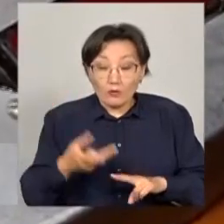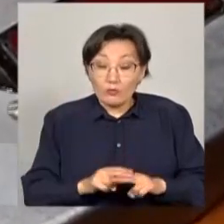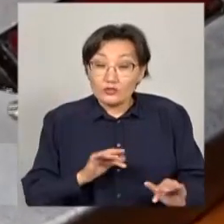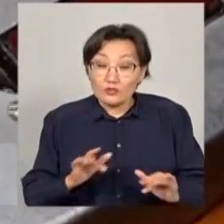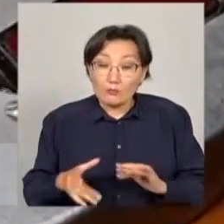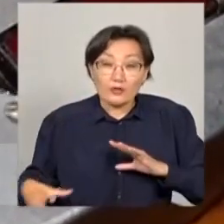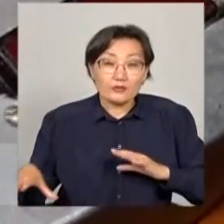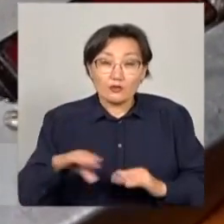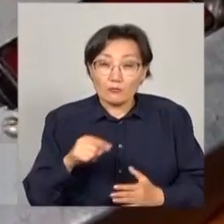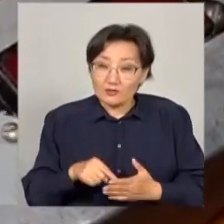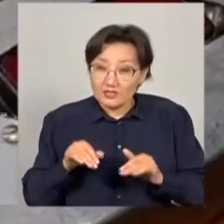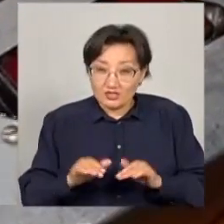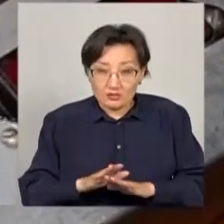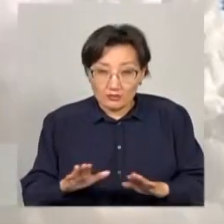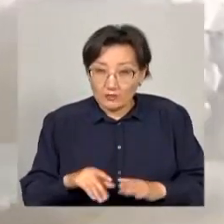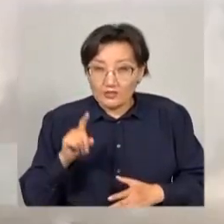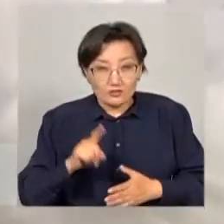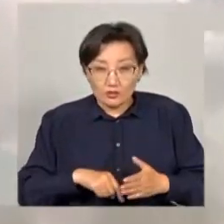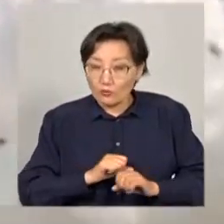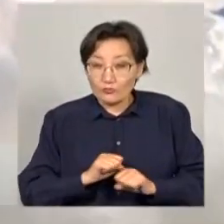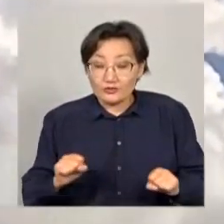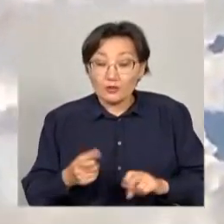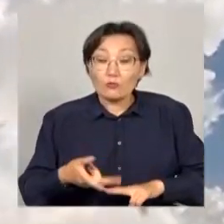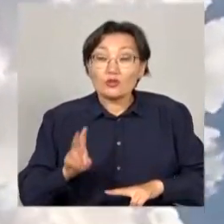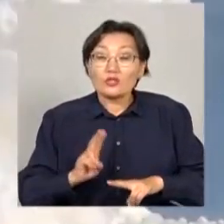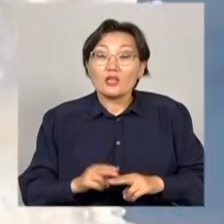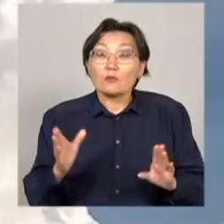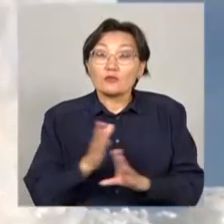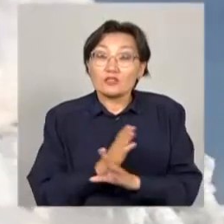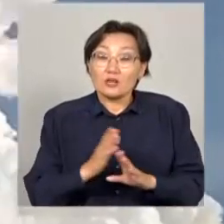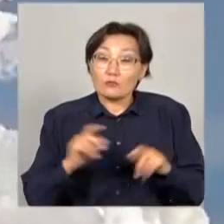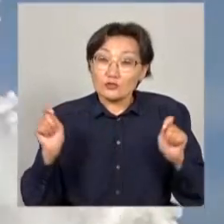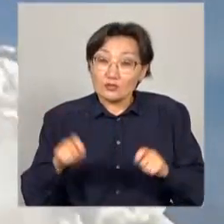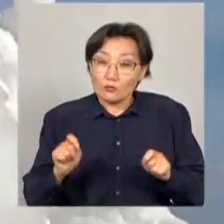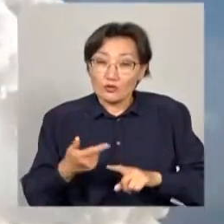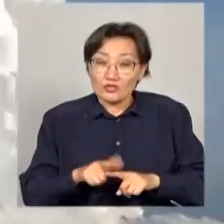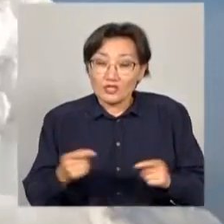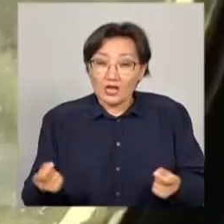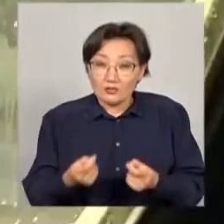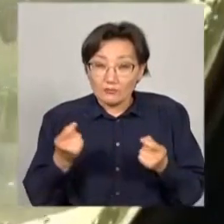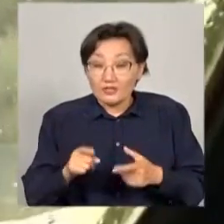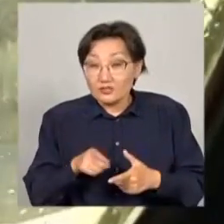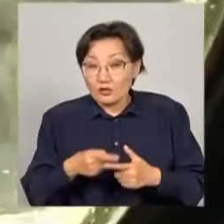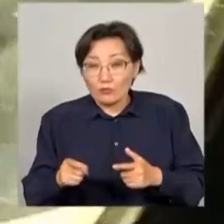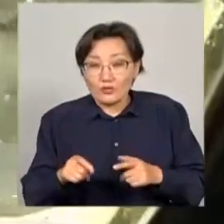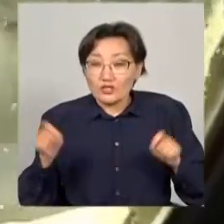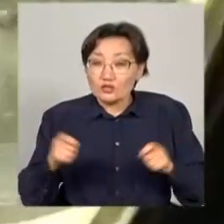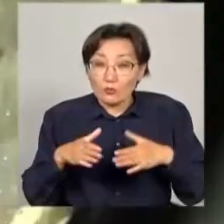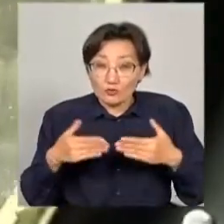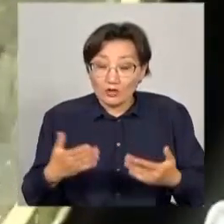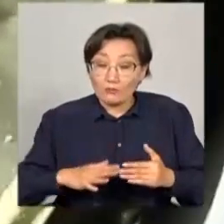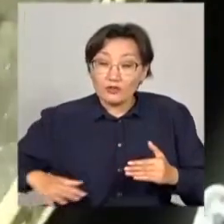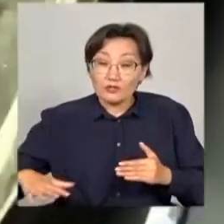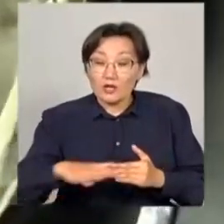әдістер барлық мәселені шешеді деп сенуге болмайды екен. Себебі табиғи жауын шашындар өте аз жауатын немесе мүлде жаумайтын